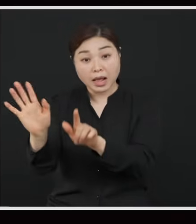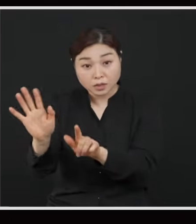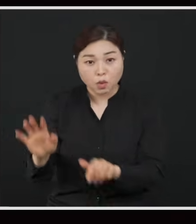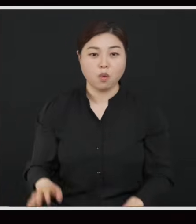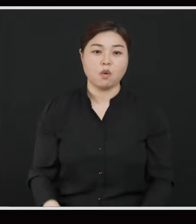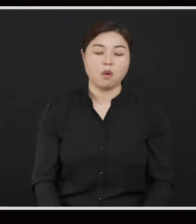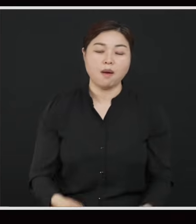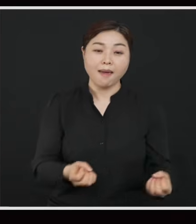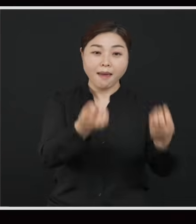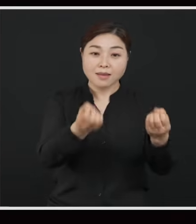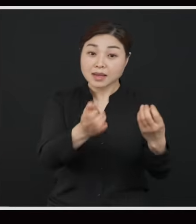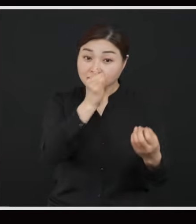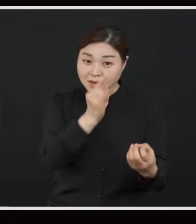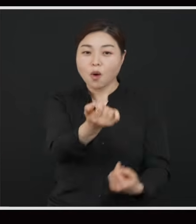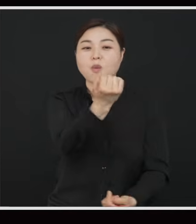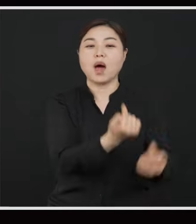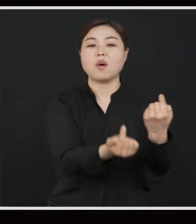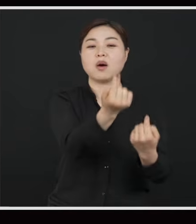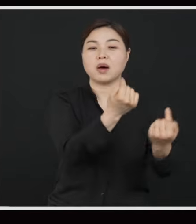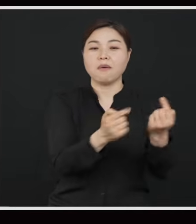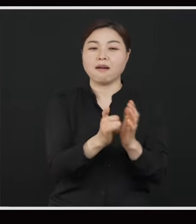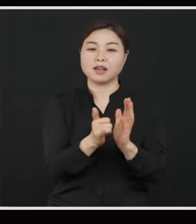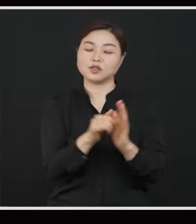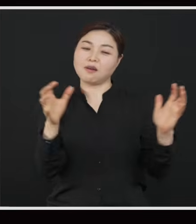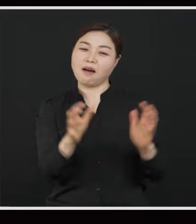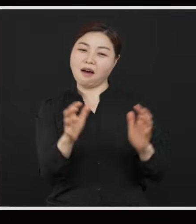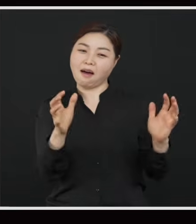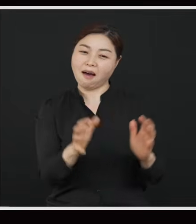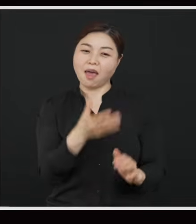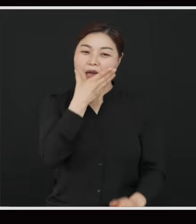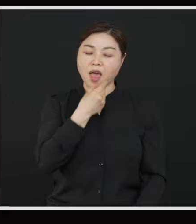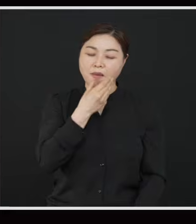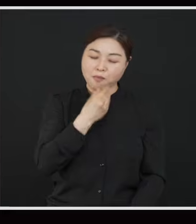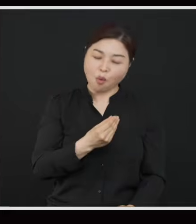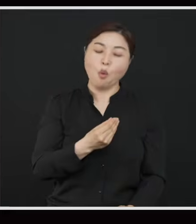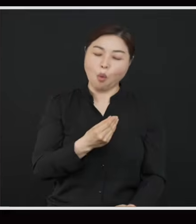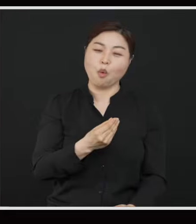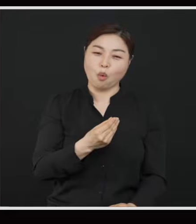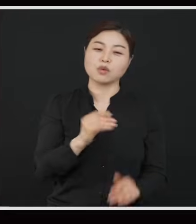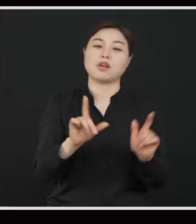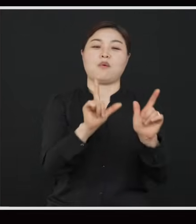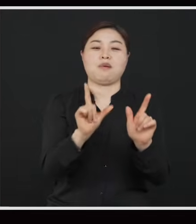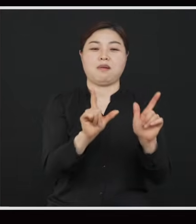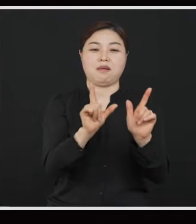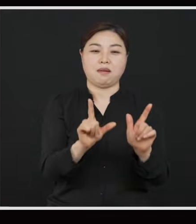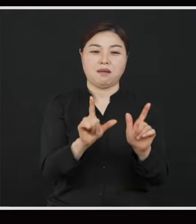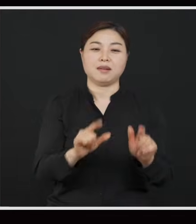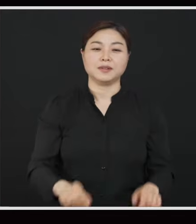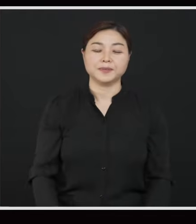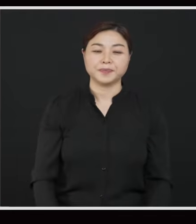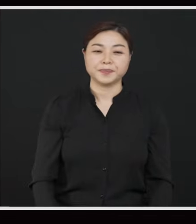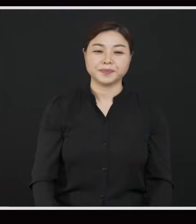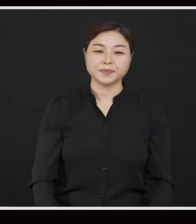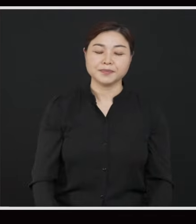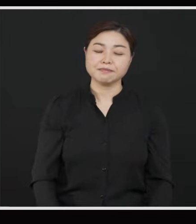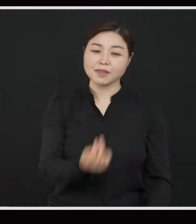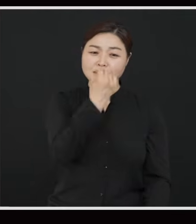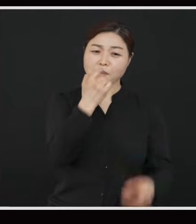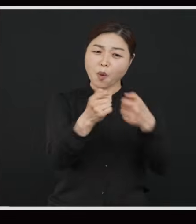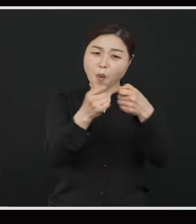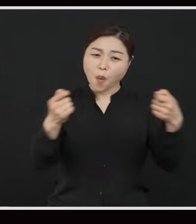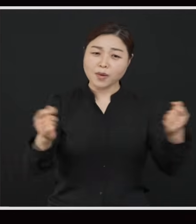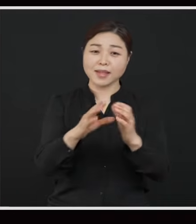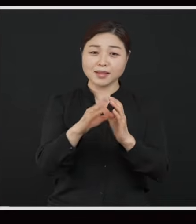이런데 행사가 있을 때 와가지고 가족들하고 행복한 시간을 보냅니다. 이게 저희가 오래 살았을